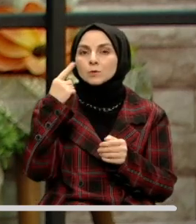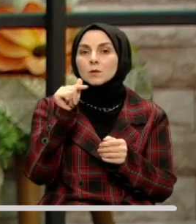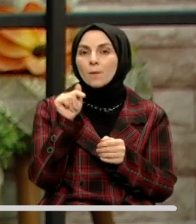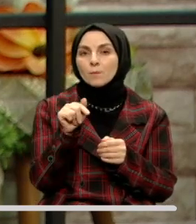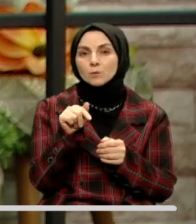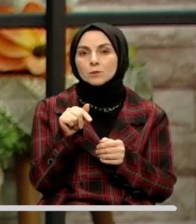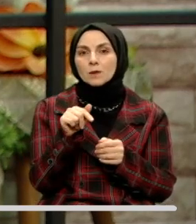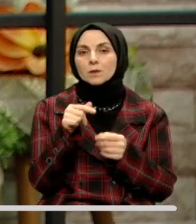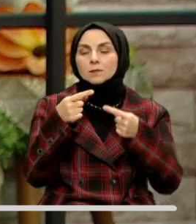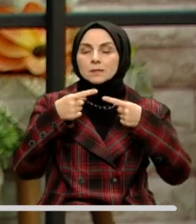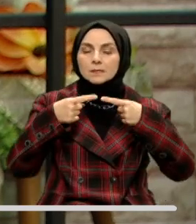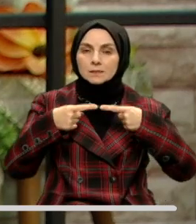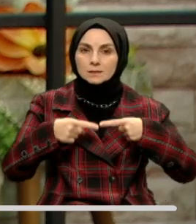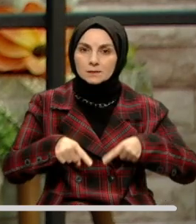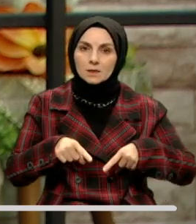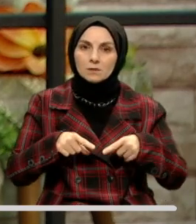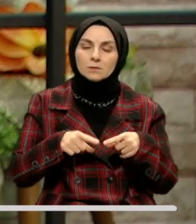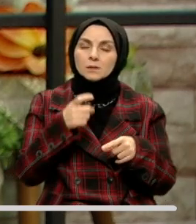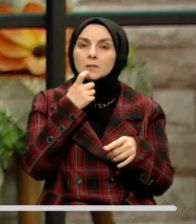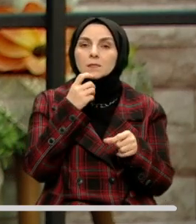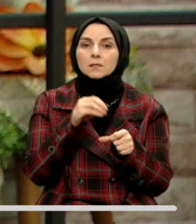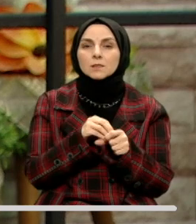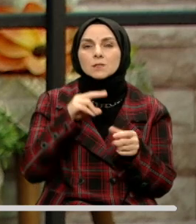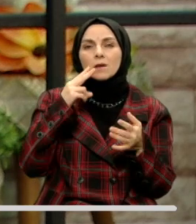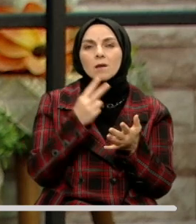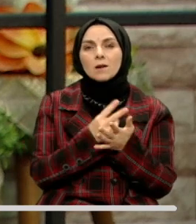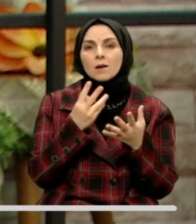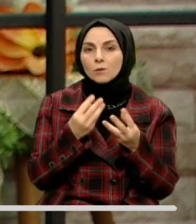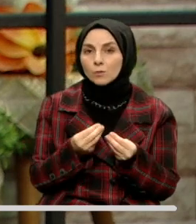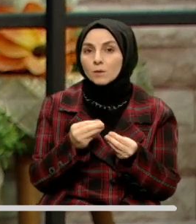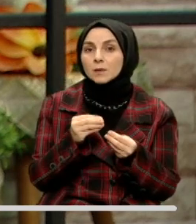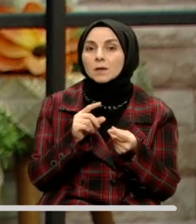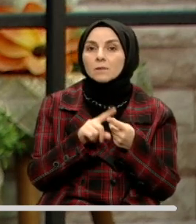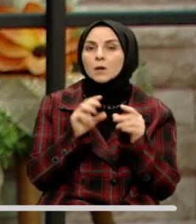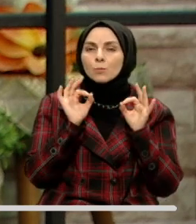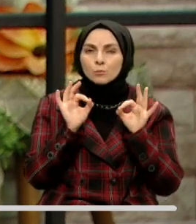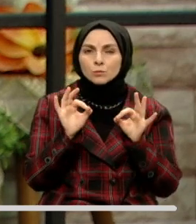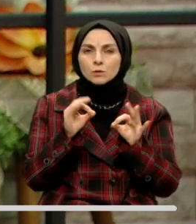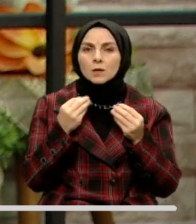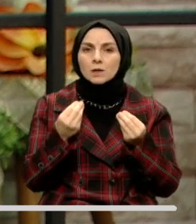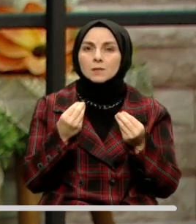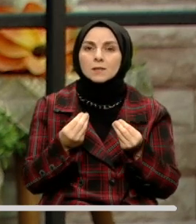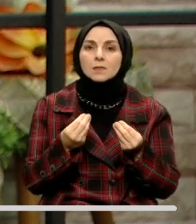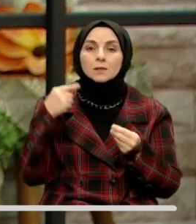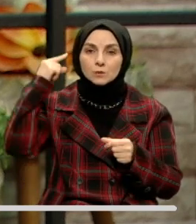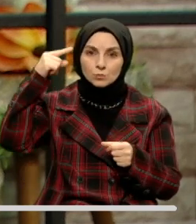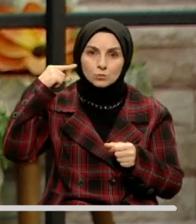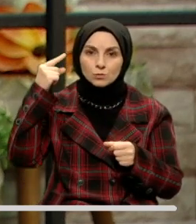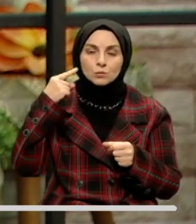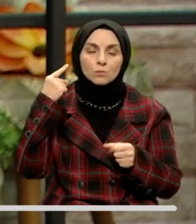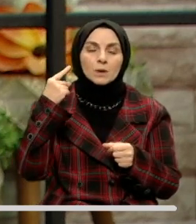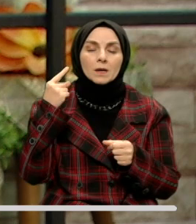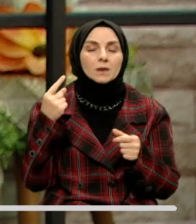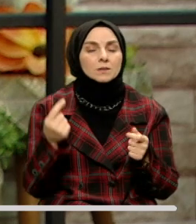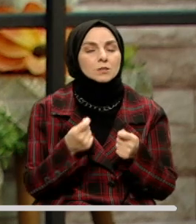burada sınav senesinde kararlılık göstermek ve kesinlikle iyimser olma becerisi kazanmak. Bu iyimser